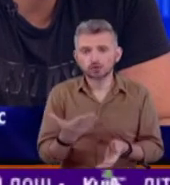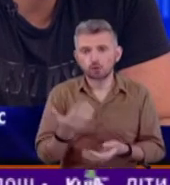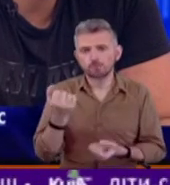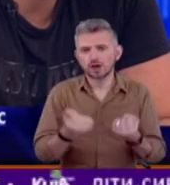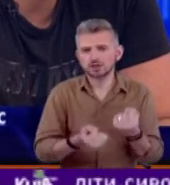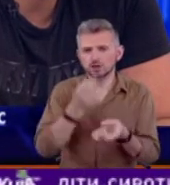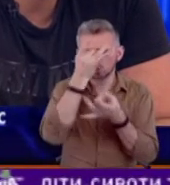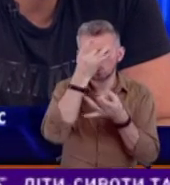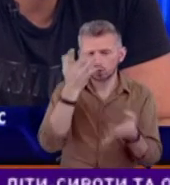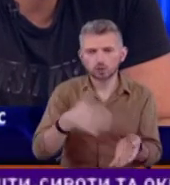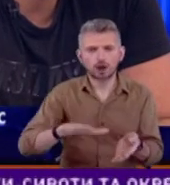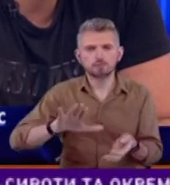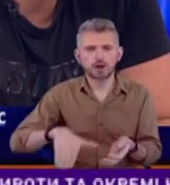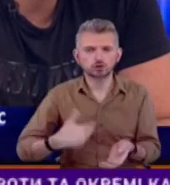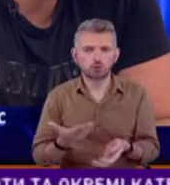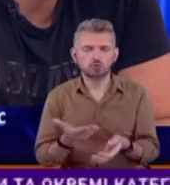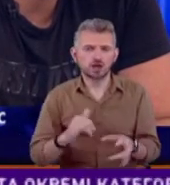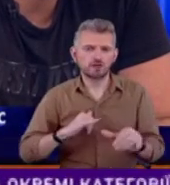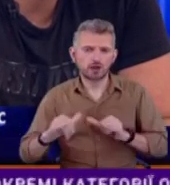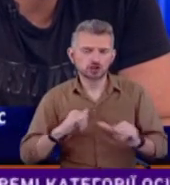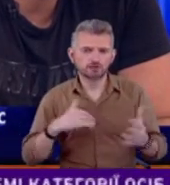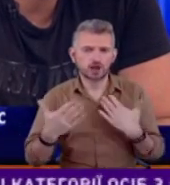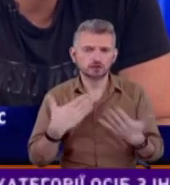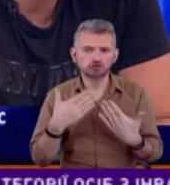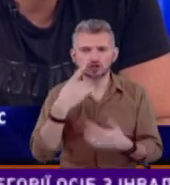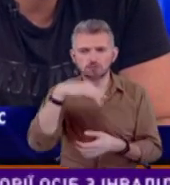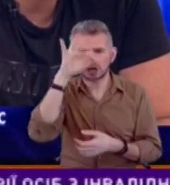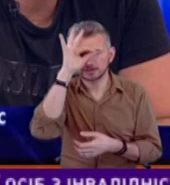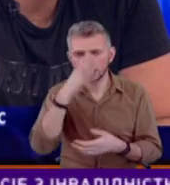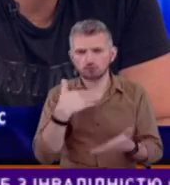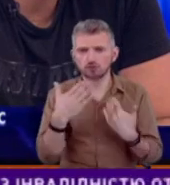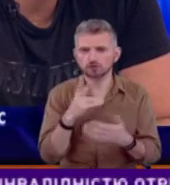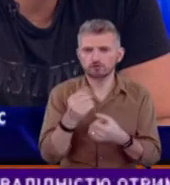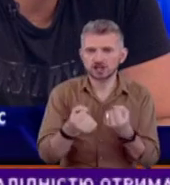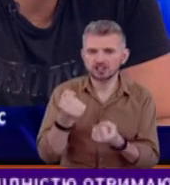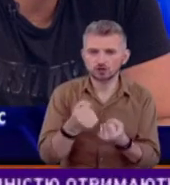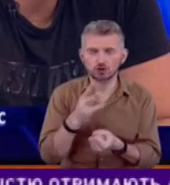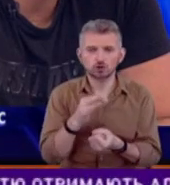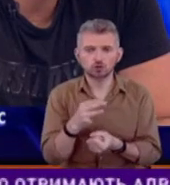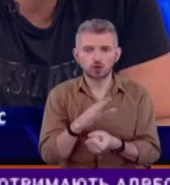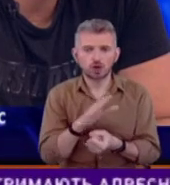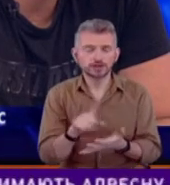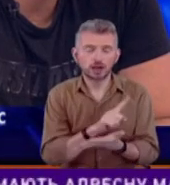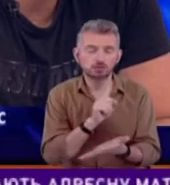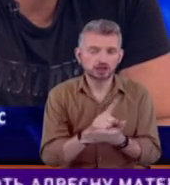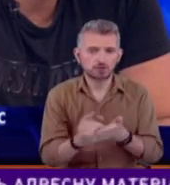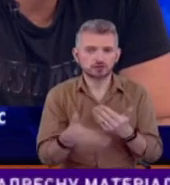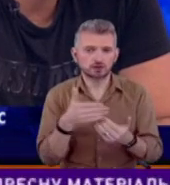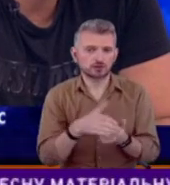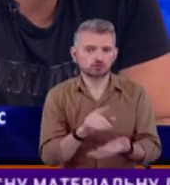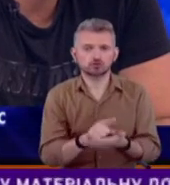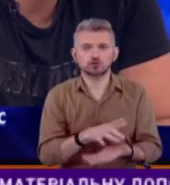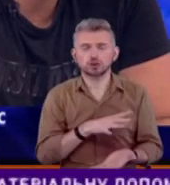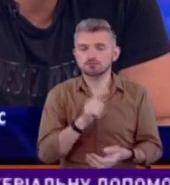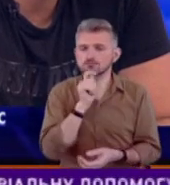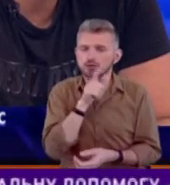водительская культура, уже потом вежливое отношение полицейского по отношению к водителю. Но неотвратимость наказания должна быть на первом